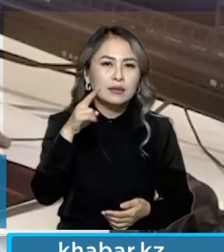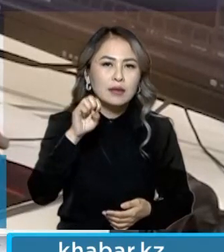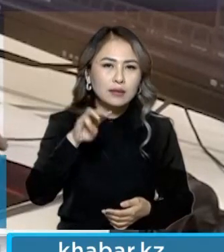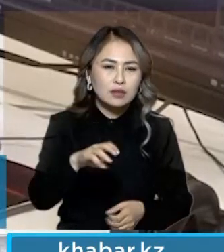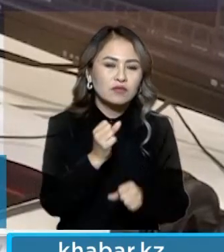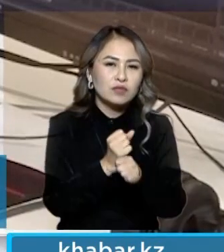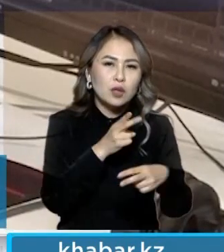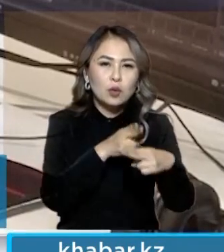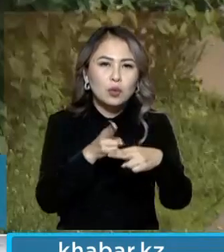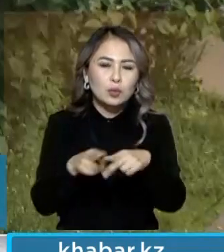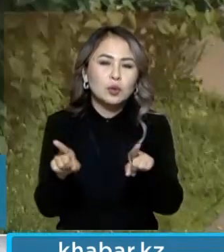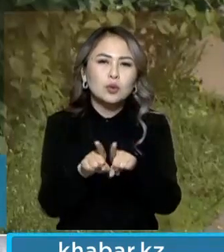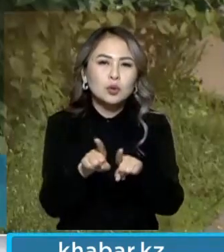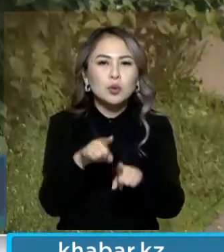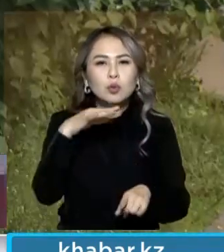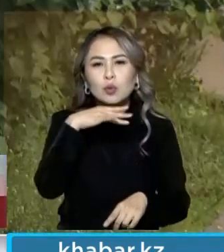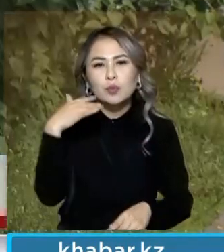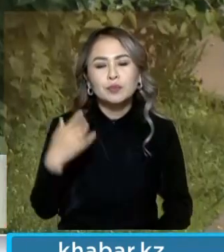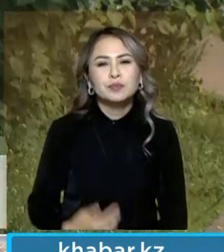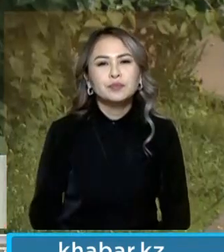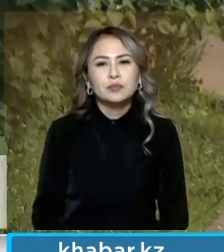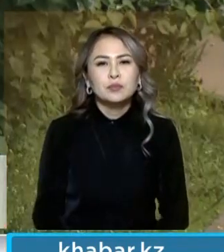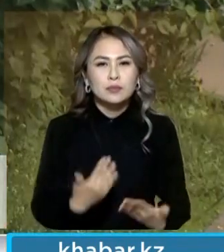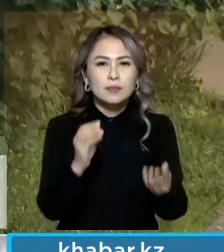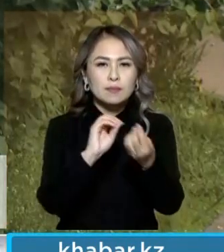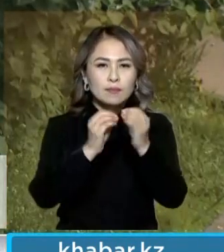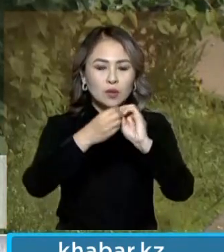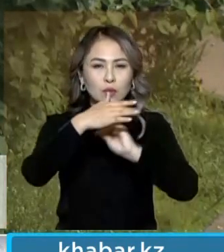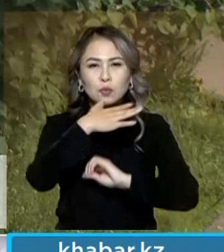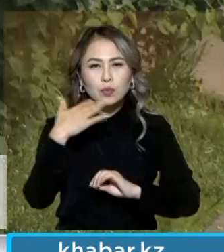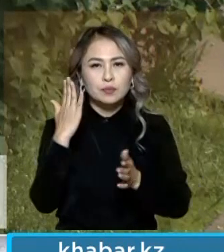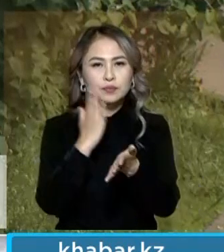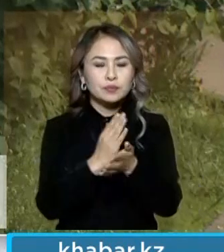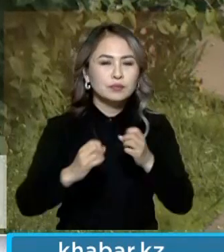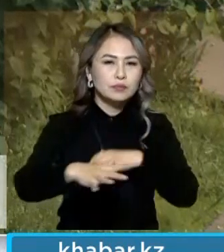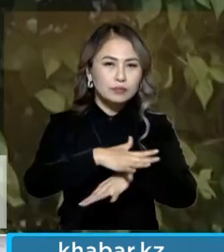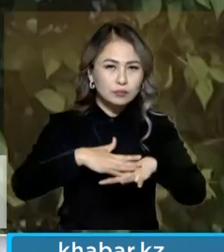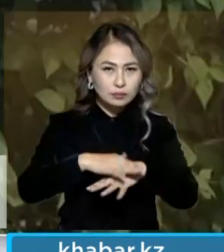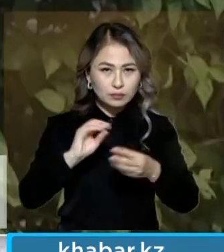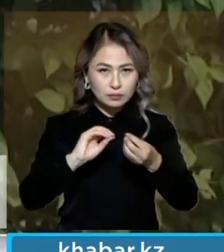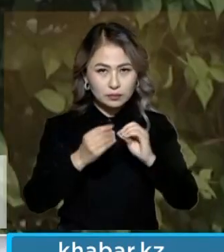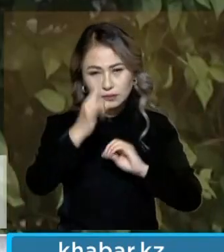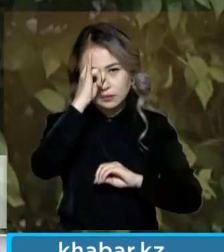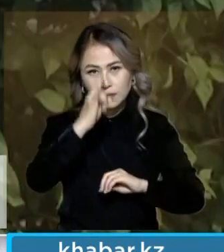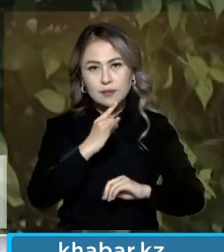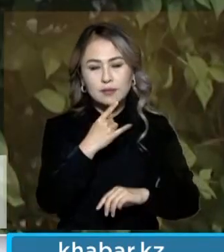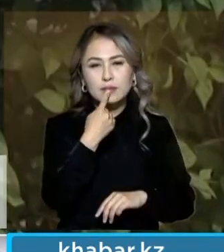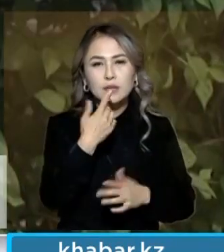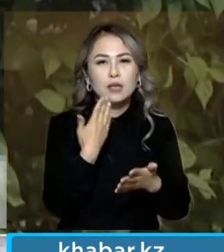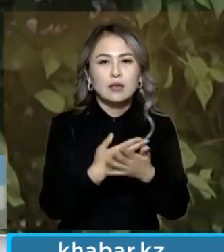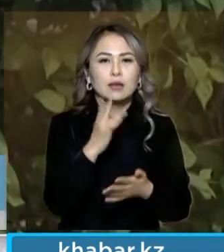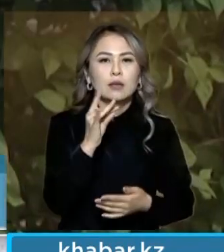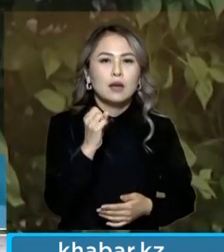шығаруда кедергілер көп. Қазақстан тұрғысынан айтсақ, мәселелер көп. Оның бірі мынау нарыққа шығу мәселесі. Қазақ тілді